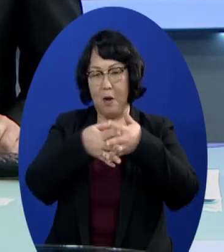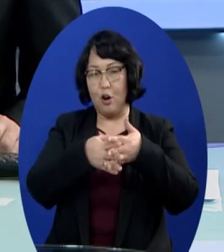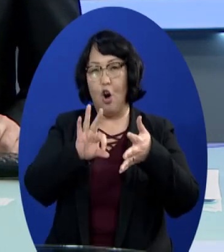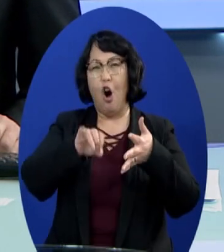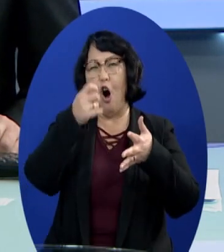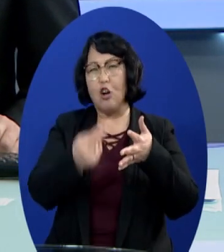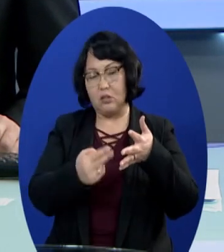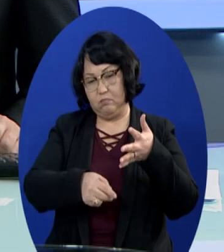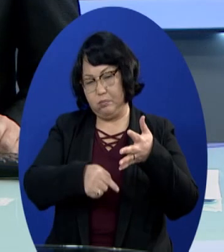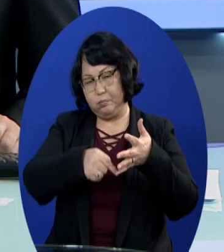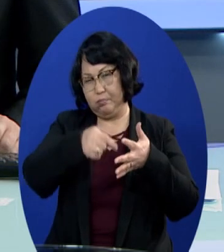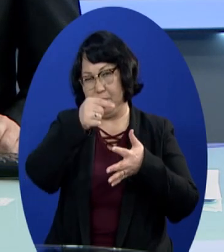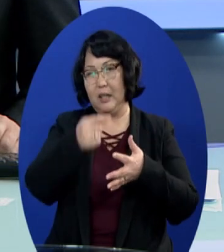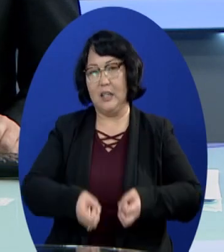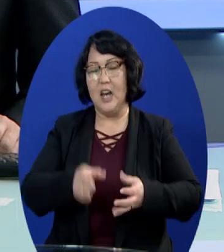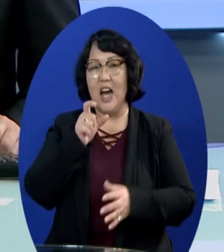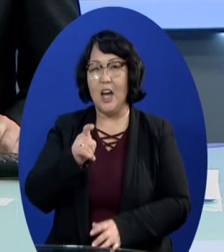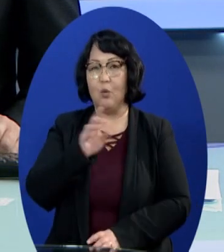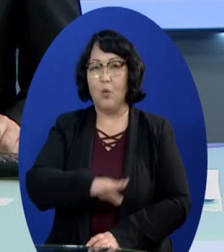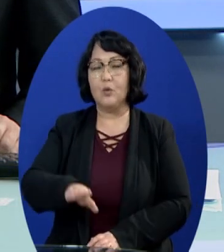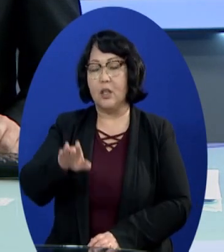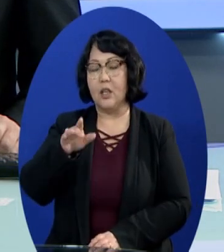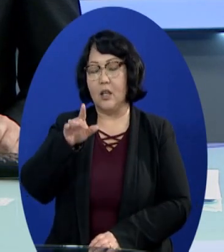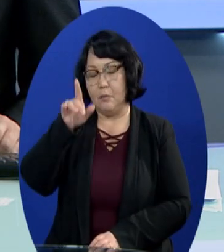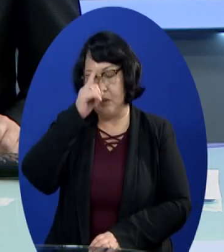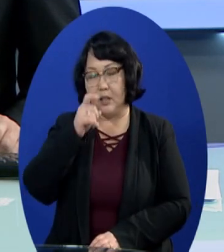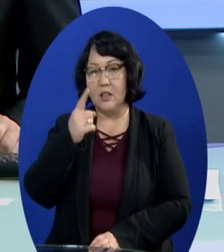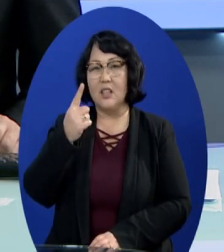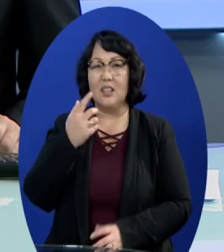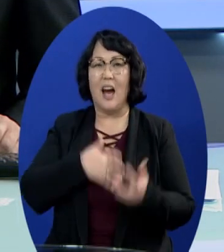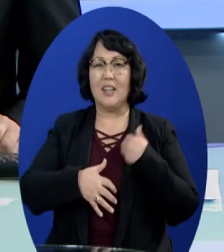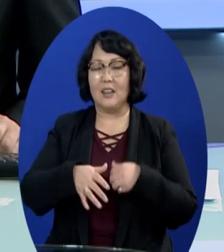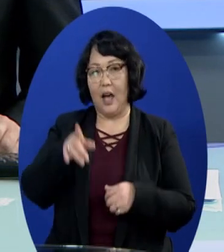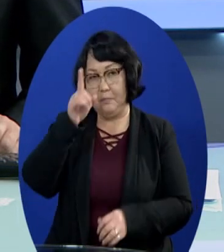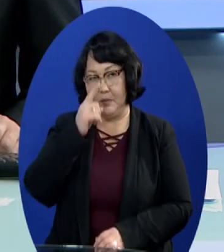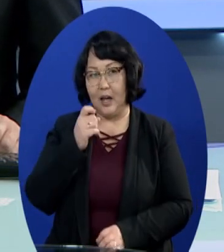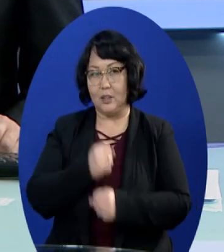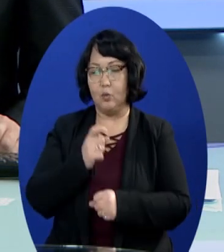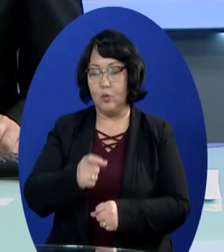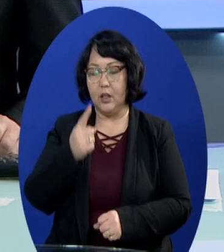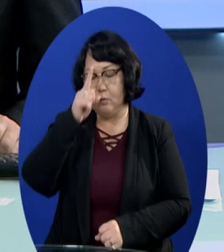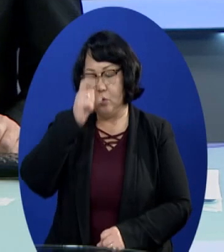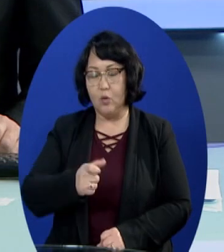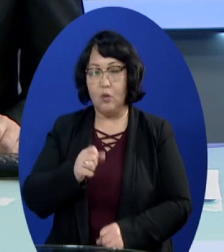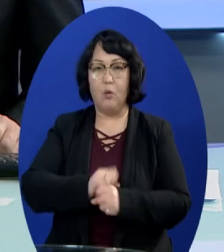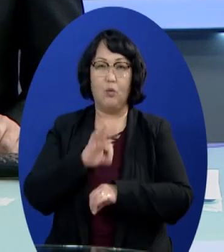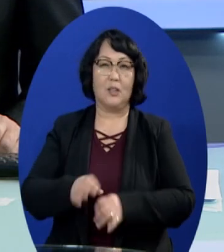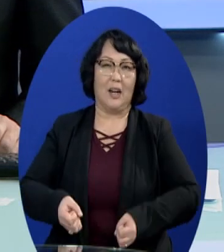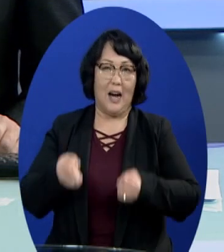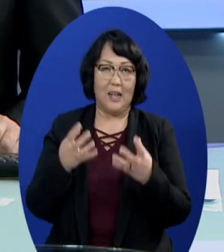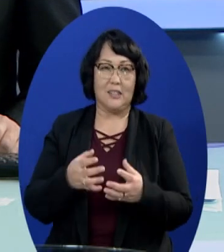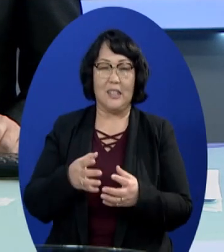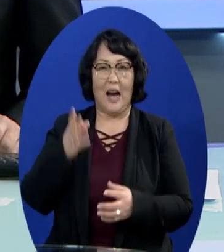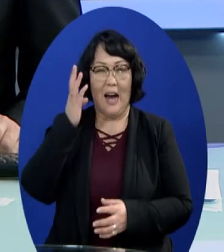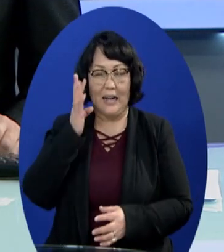их хүүхдийн эрдэм шинжилгээний төвийн яаралтай тусламжийн дасгийн 1 эмч халдварт өртсөн байна. Тус төвд халдварын голомтой хариу арга